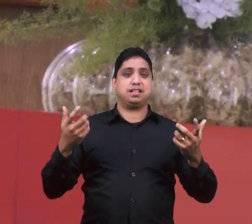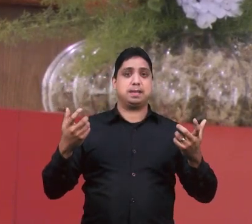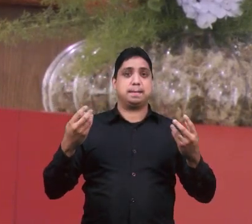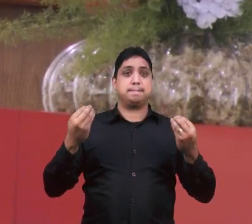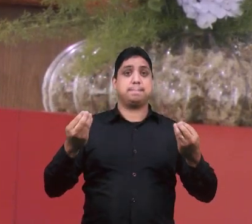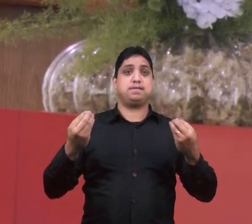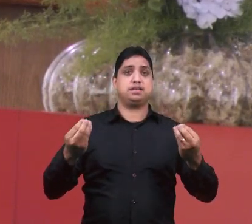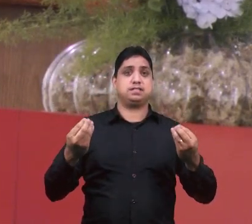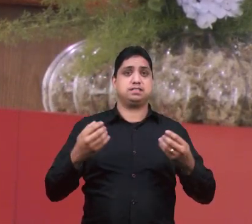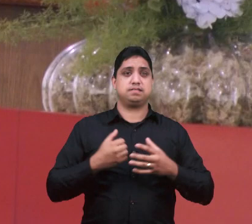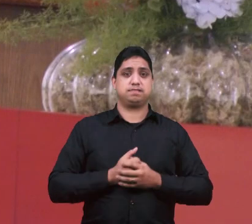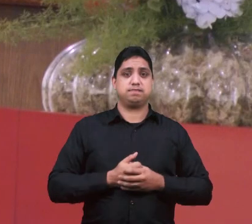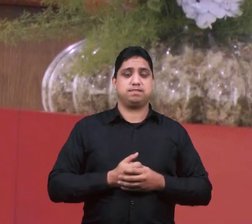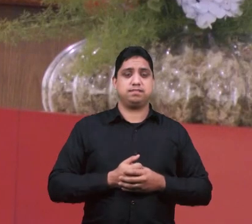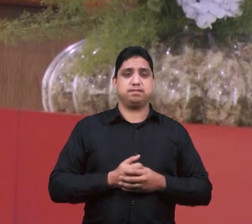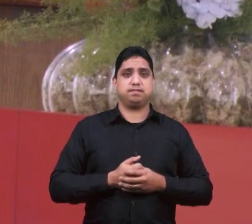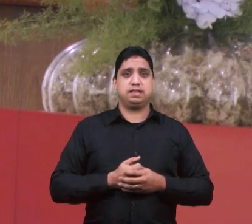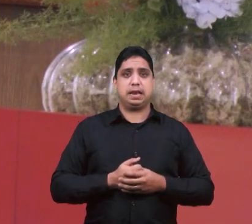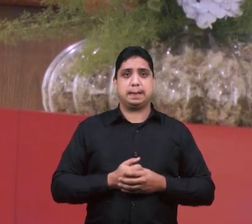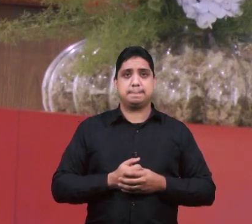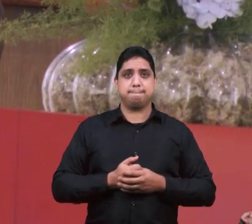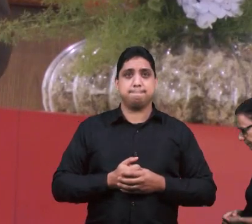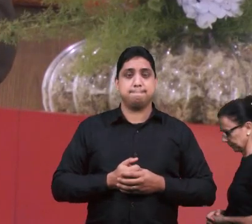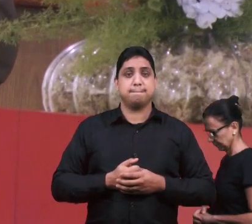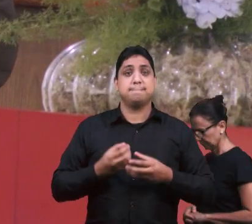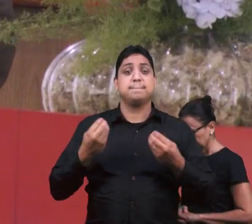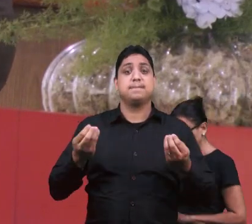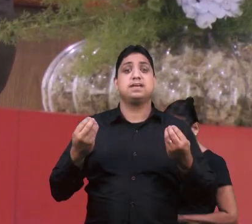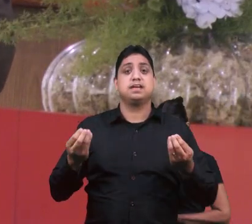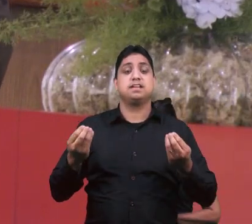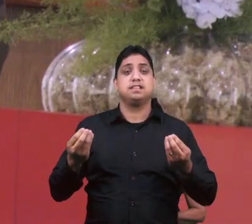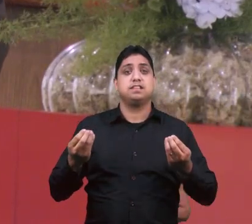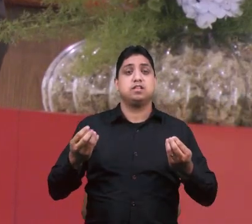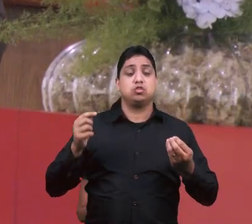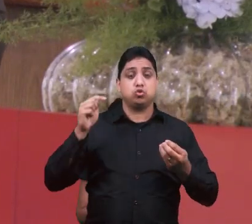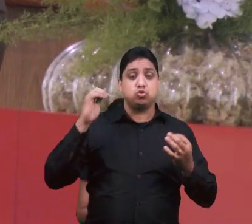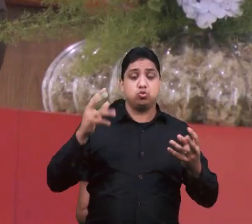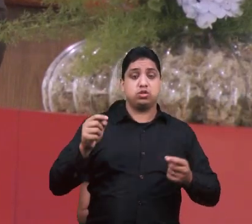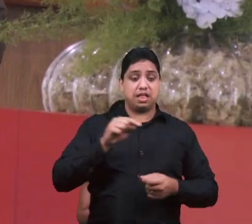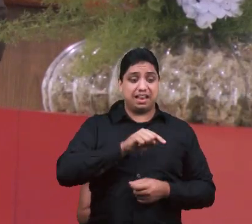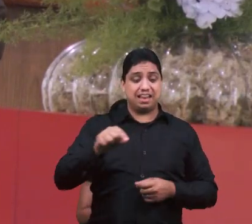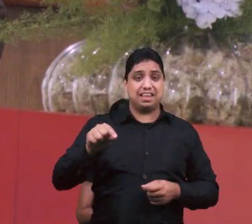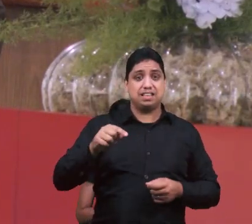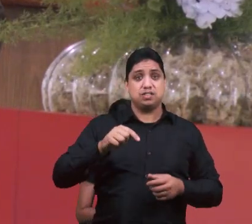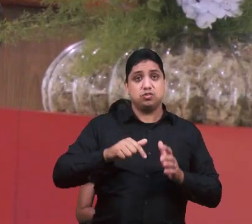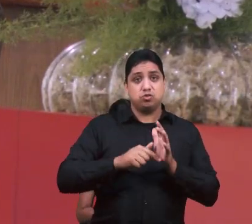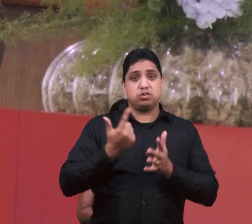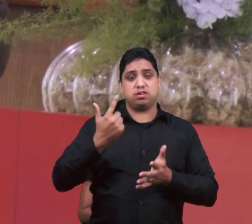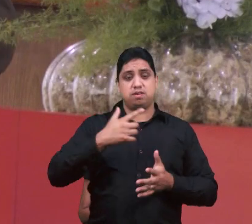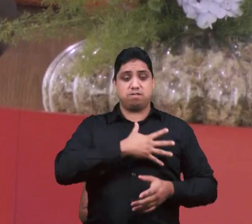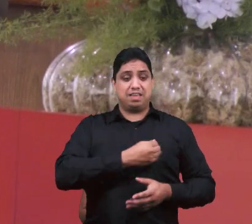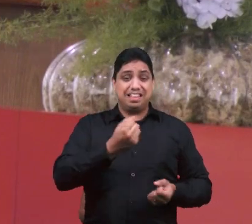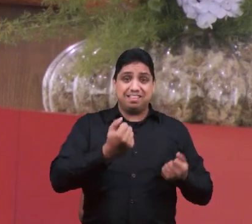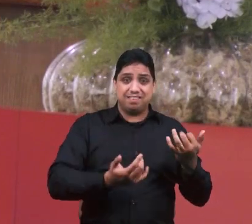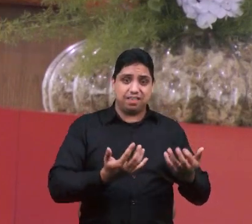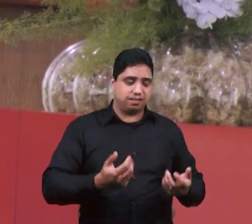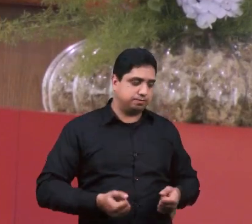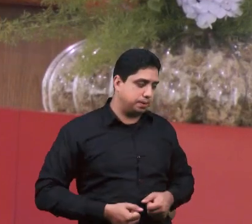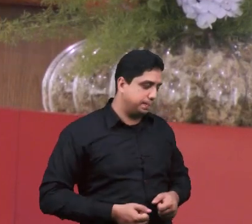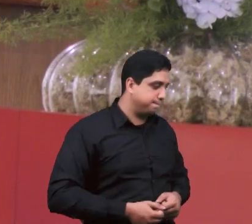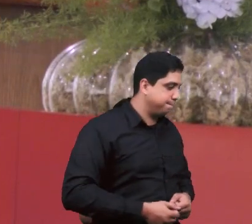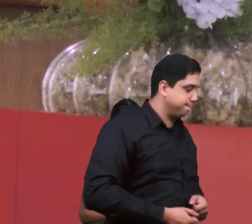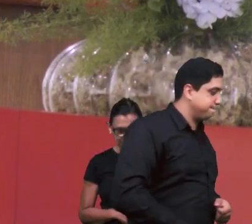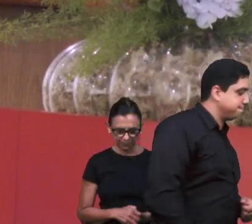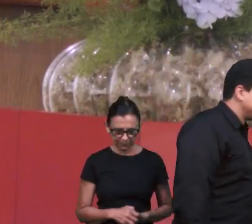Il fait ça pour pour faire ceux qui sont là deux